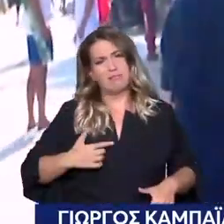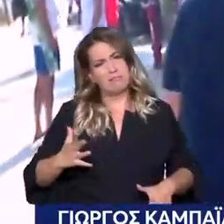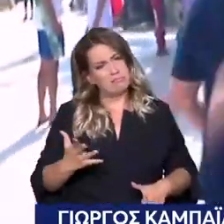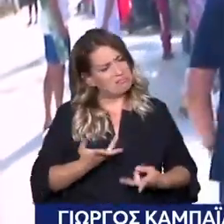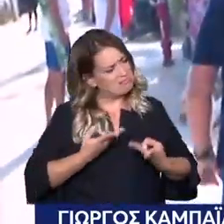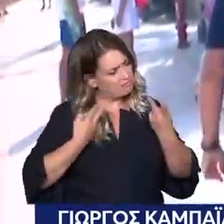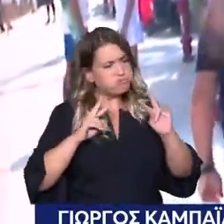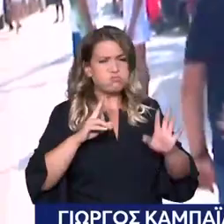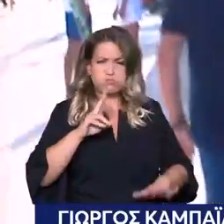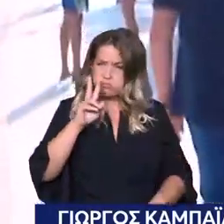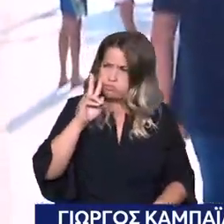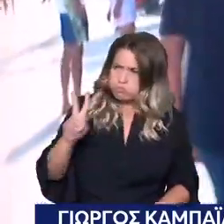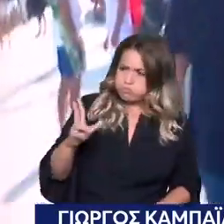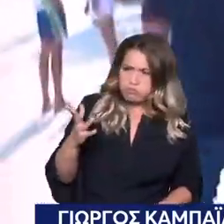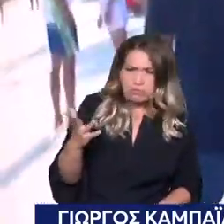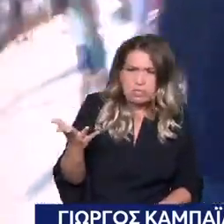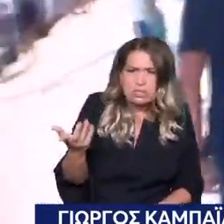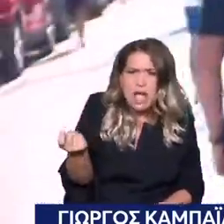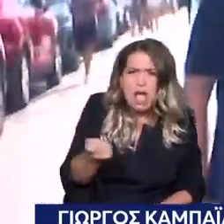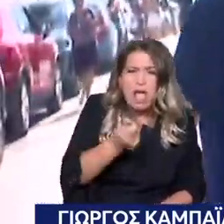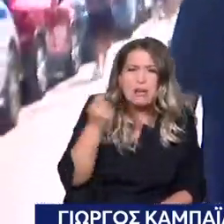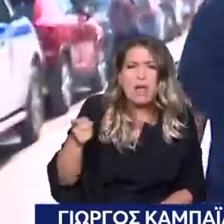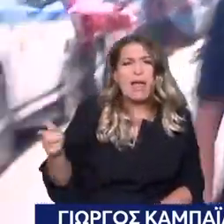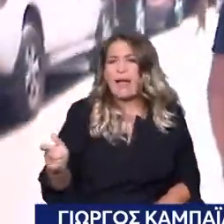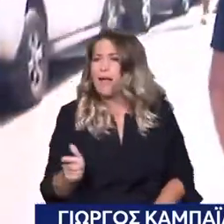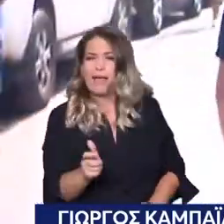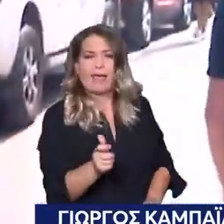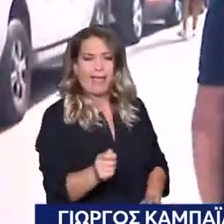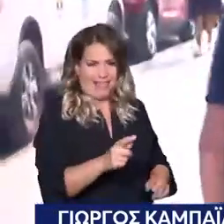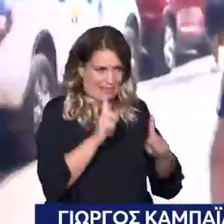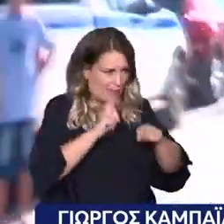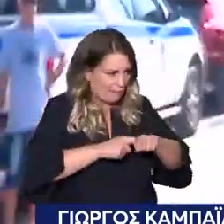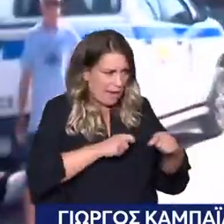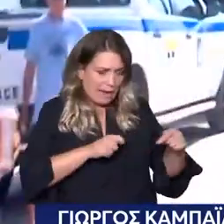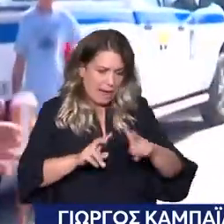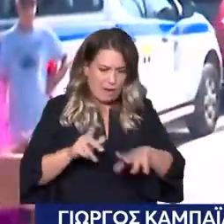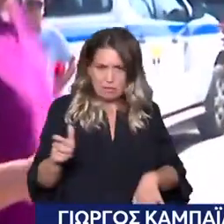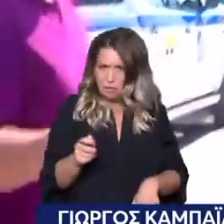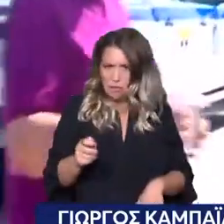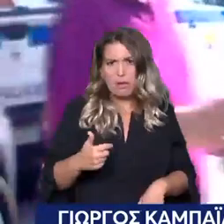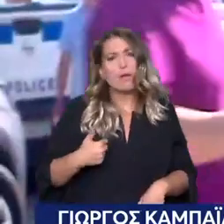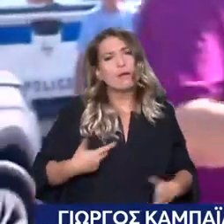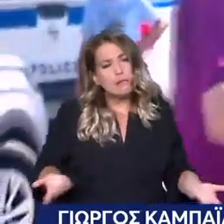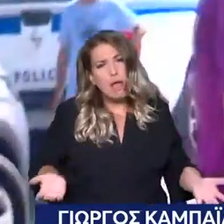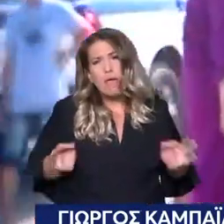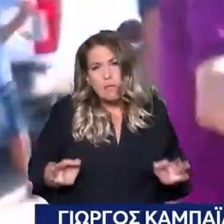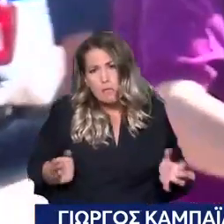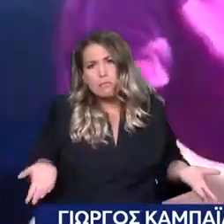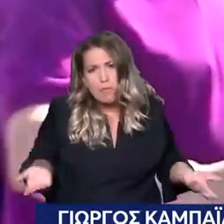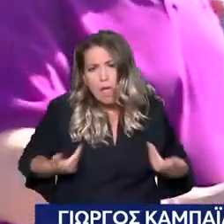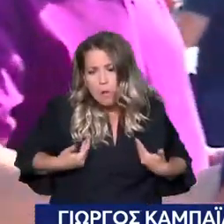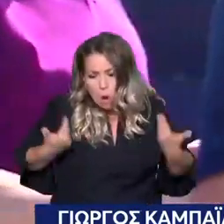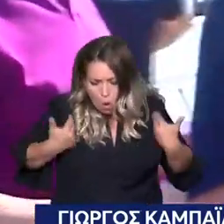δεν συνέχισε να προχωράει προς το χώρο που γινόταν ο τεχνικός έλεγχος. Φυσικά, εντάξει, όπως καταλαβαίνετε, είναι λογικό